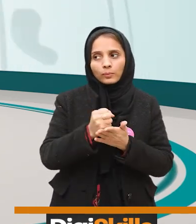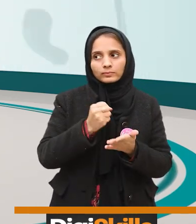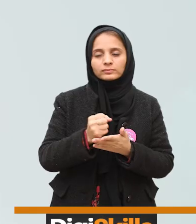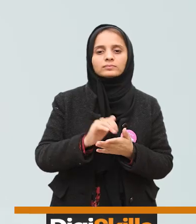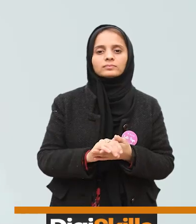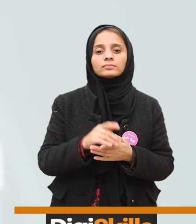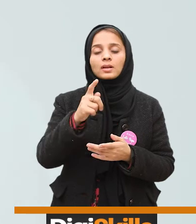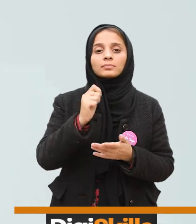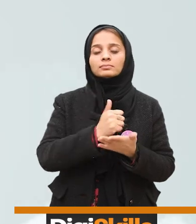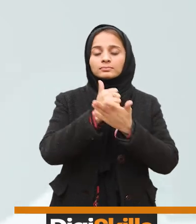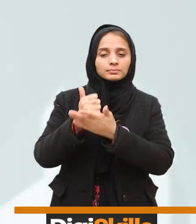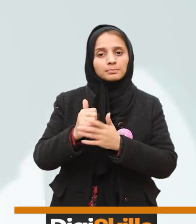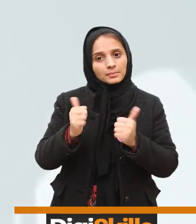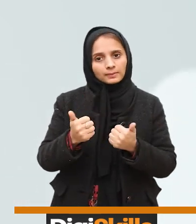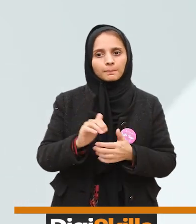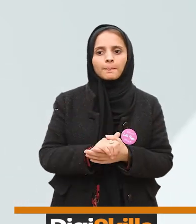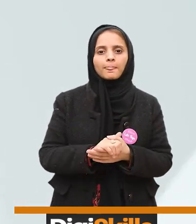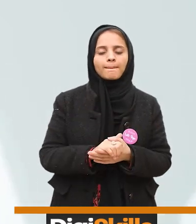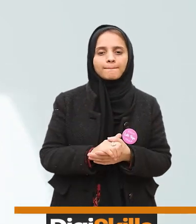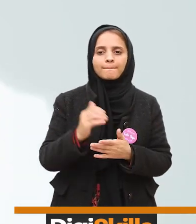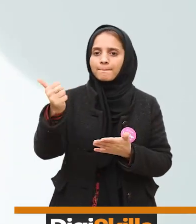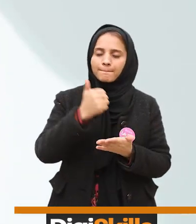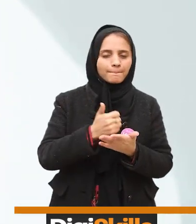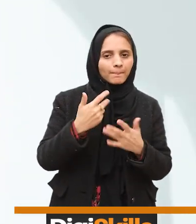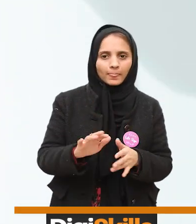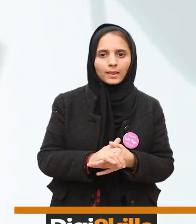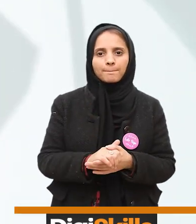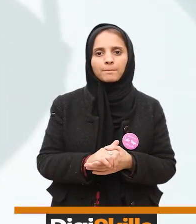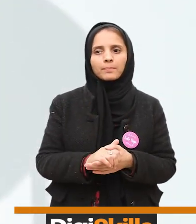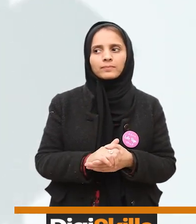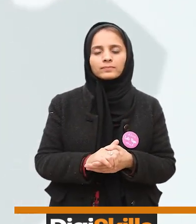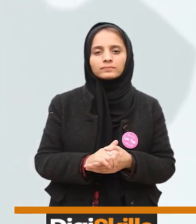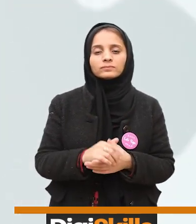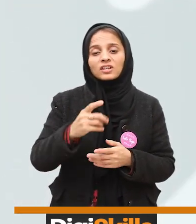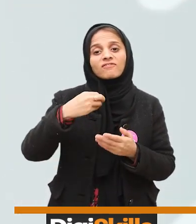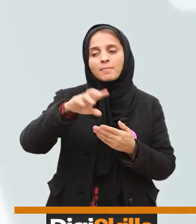کیجئے کہ جب کوئی کلائنٹ آپ ایک دفعہ حاصل کر لیں